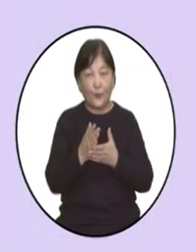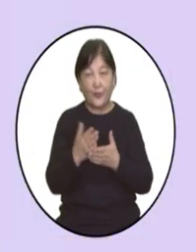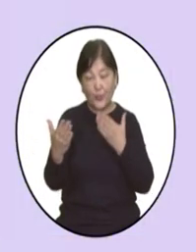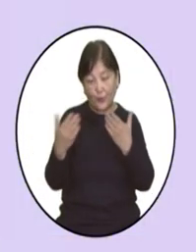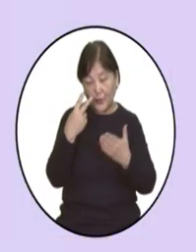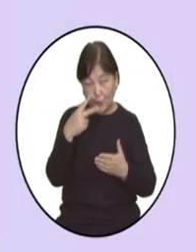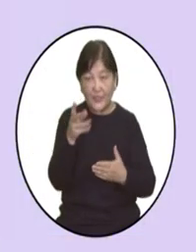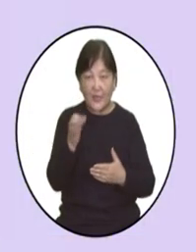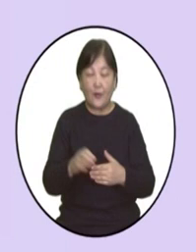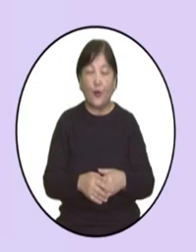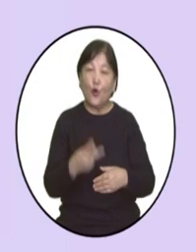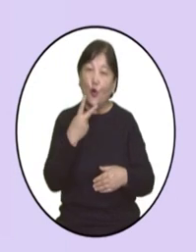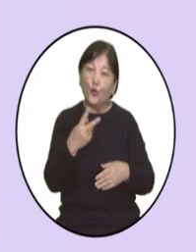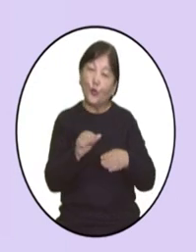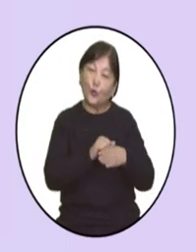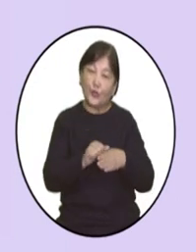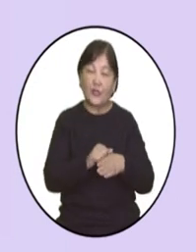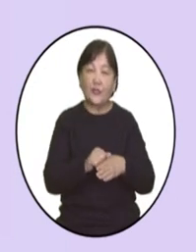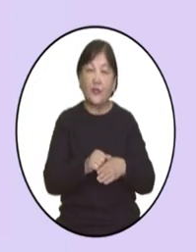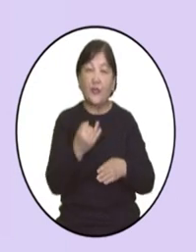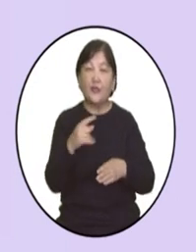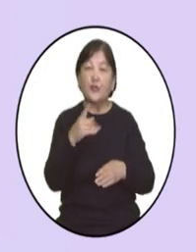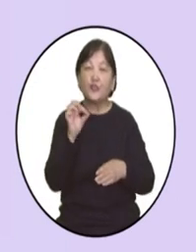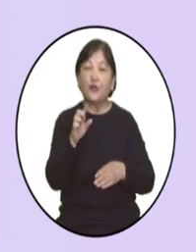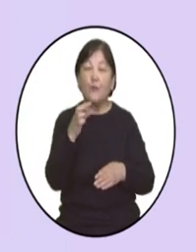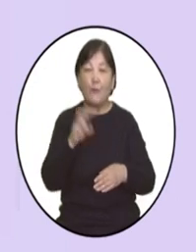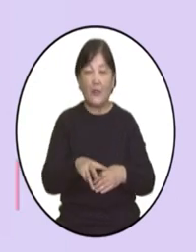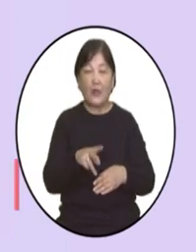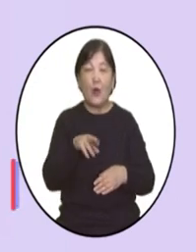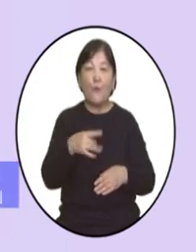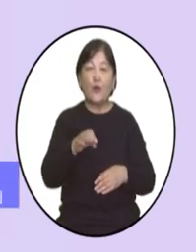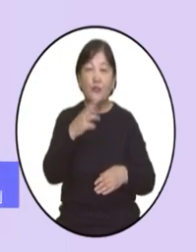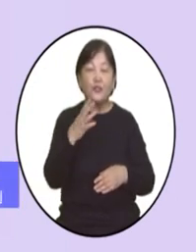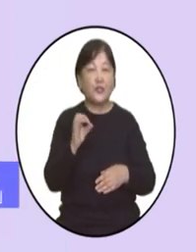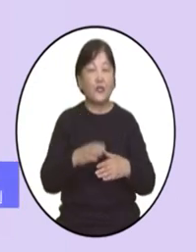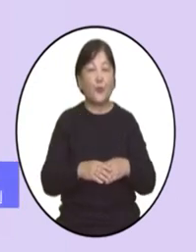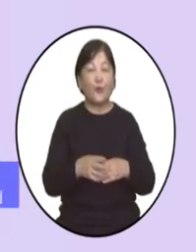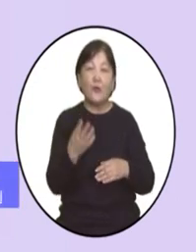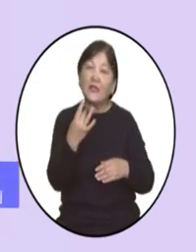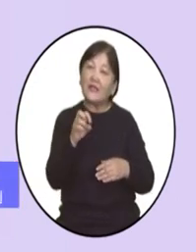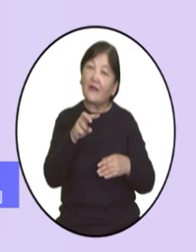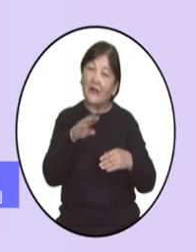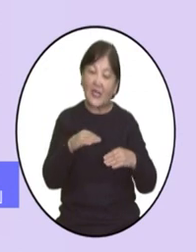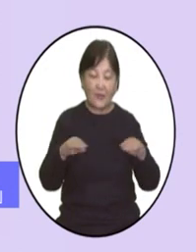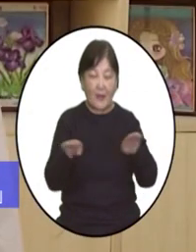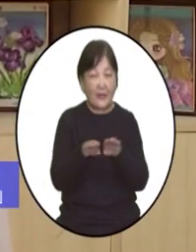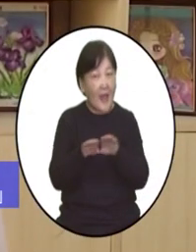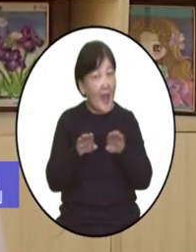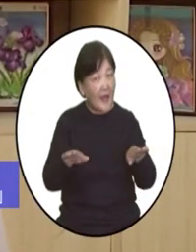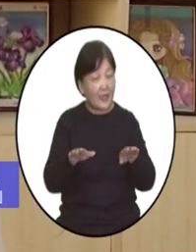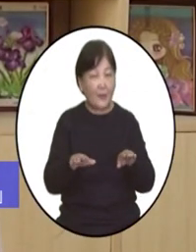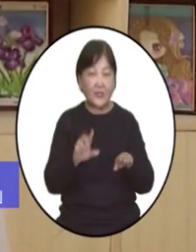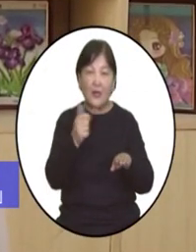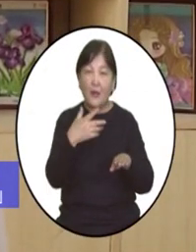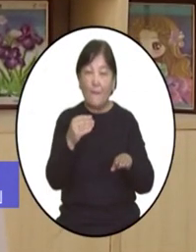За хоёр дахь туршилт маань изобар процесс буюу даралтыг тогтмол ойлгож хагаад энэ